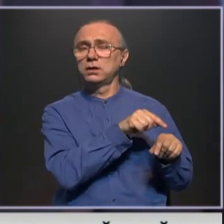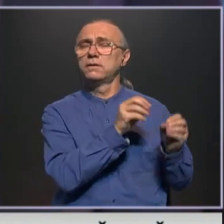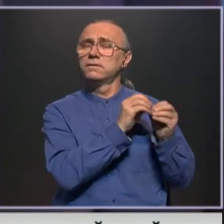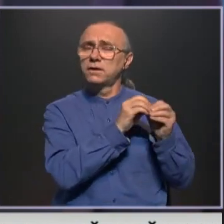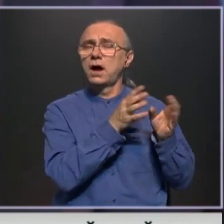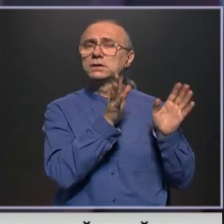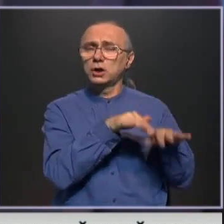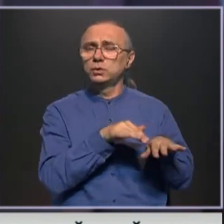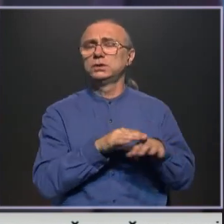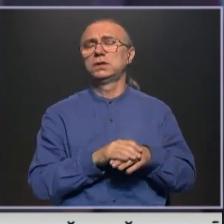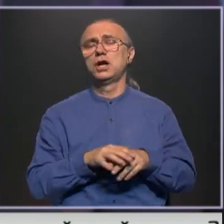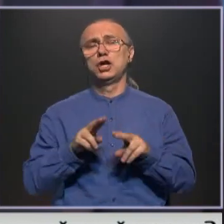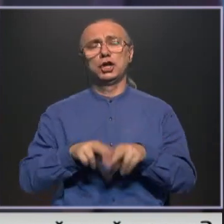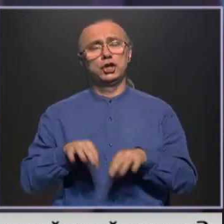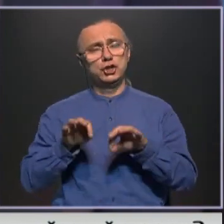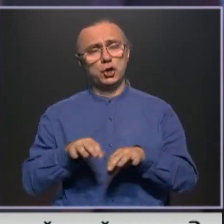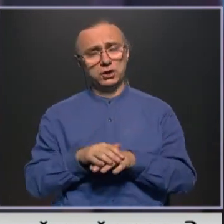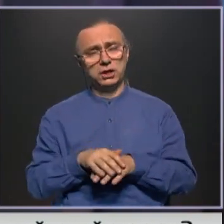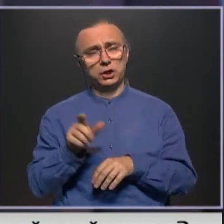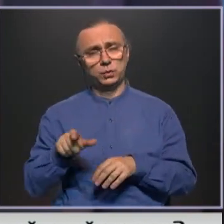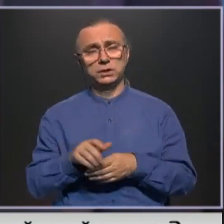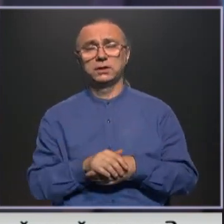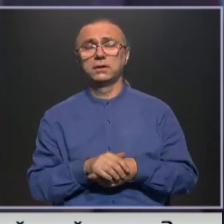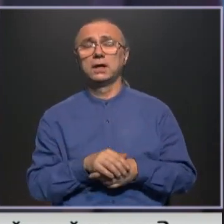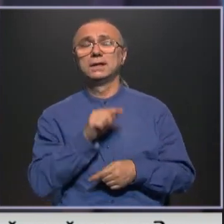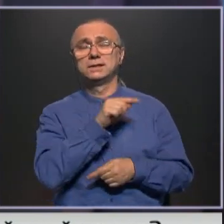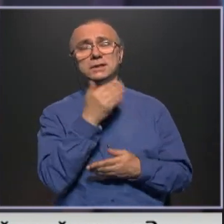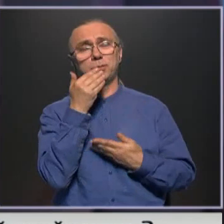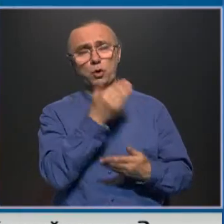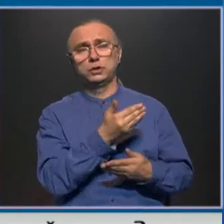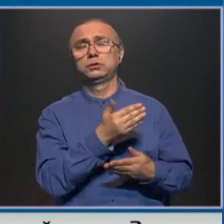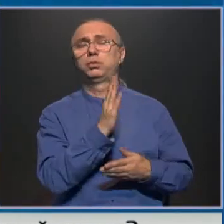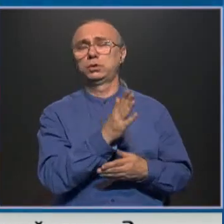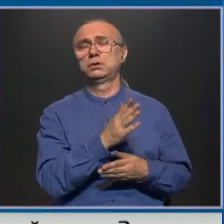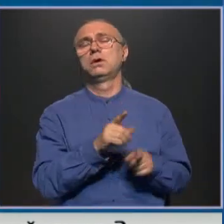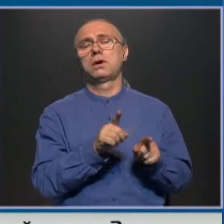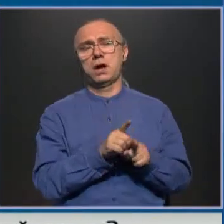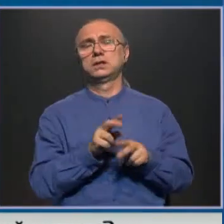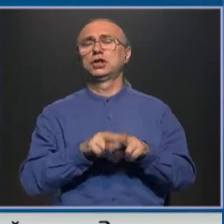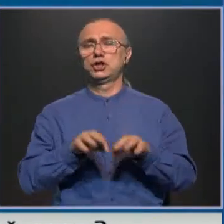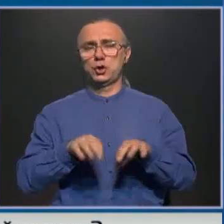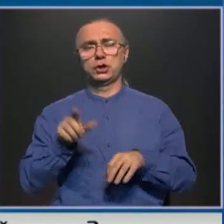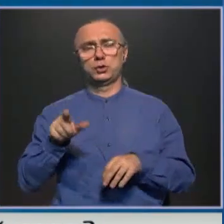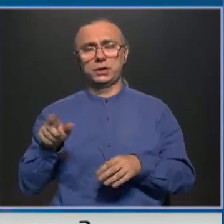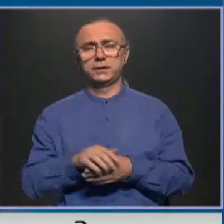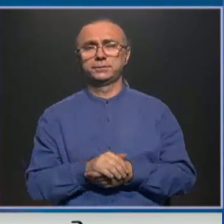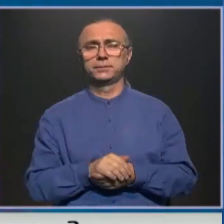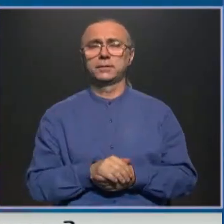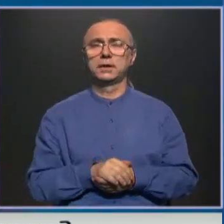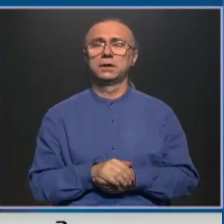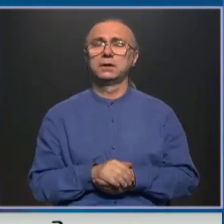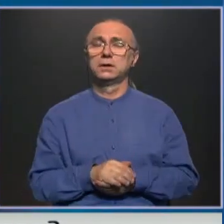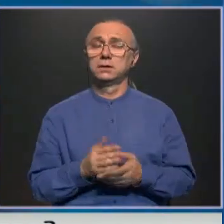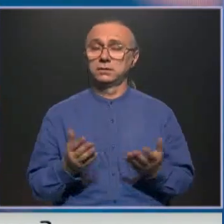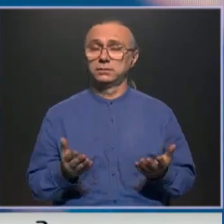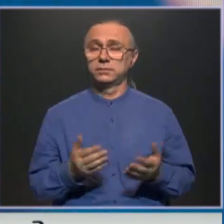крещенными людьми. Спрос с них будет, как с крещенных людей. А раз с них спрос, как с крещенных людей, то и молится церковь. Они все-таки раз получают все вот эти